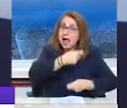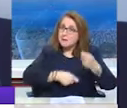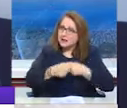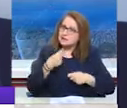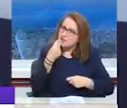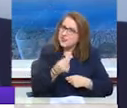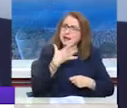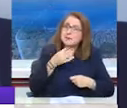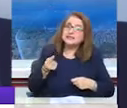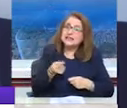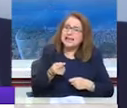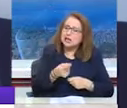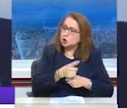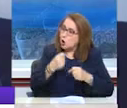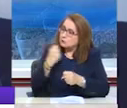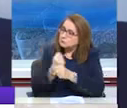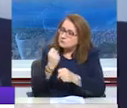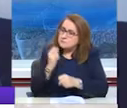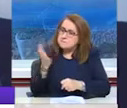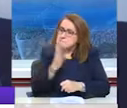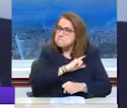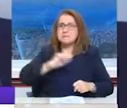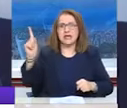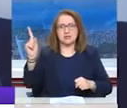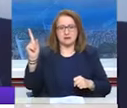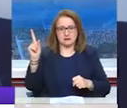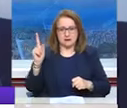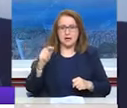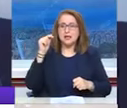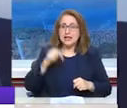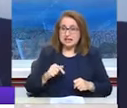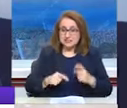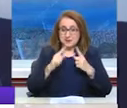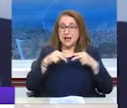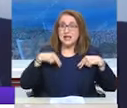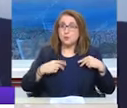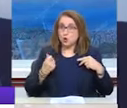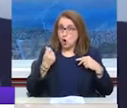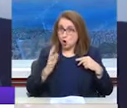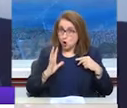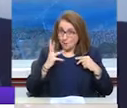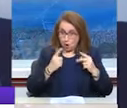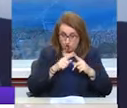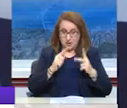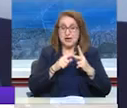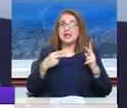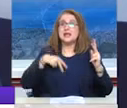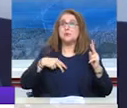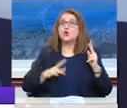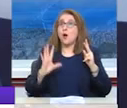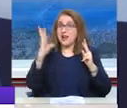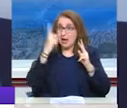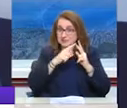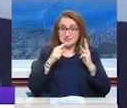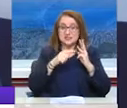πλαίσιο αυτό, ανακοινώνουμε σήμερα ως κυβέρνηση τα τρία συναρμόδια Υπουργεία Οικονομικών Ανάπτυξης και Εργασίας, ένα τέταρτο